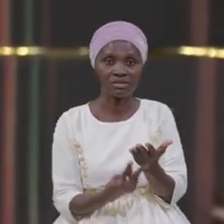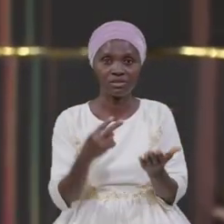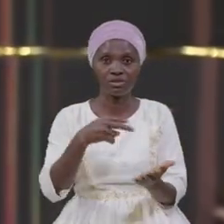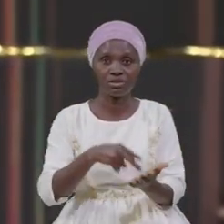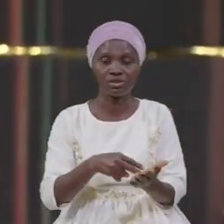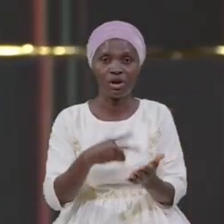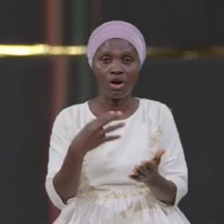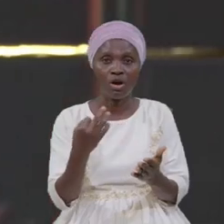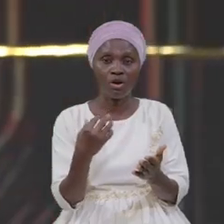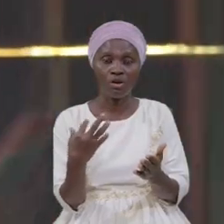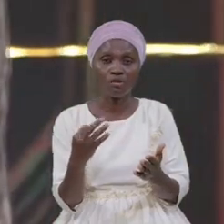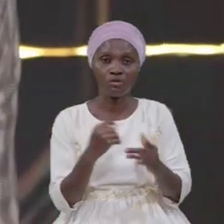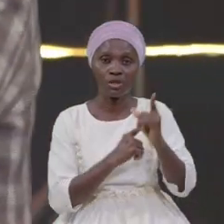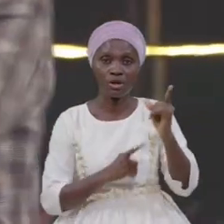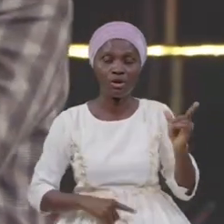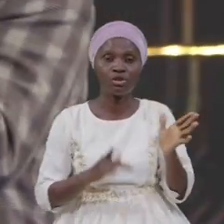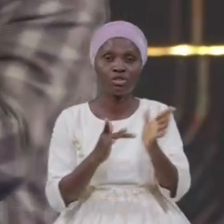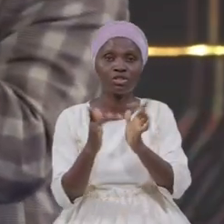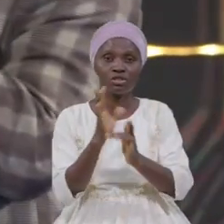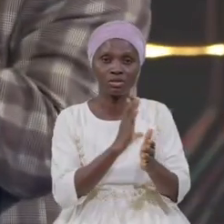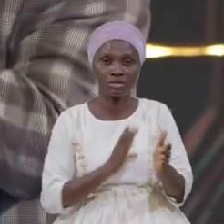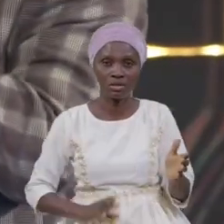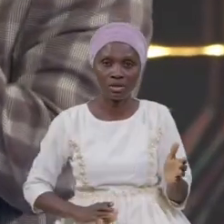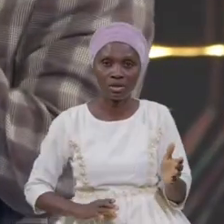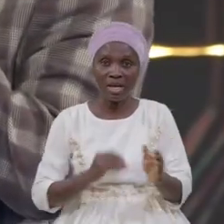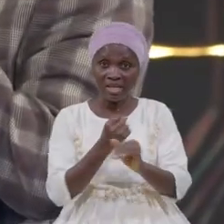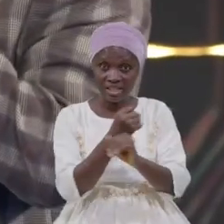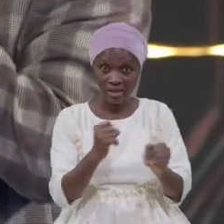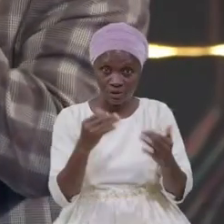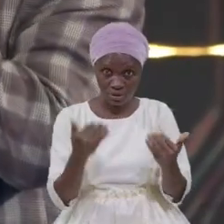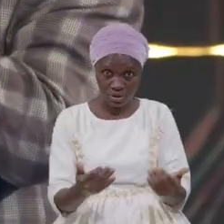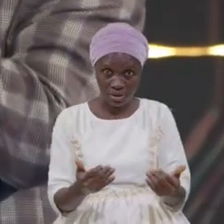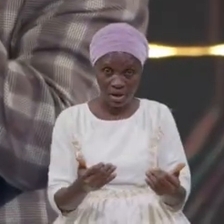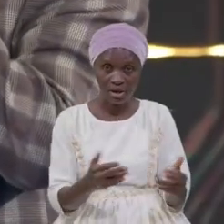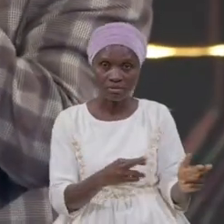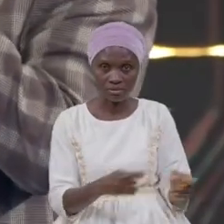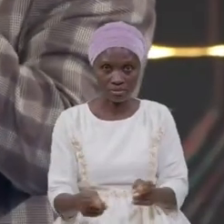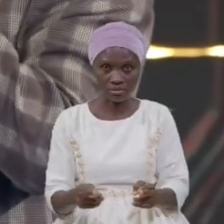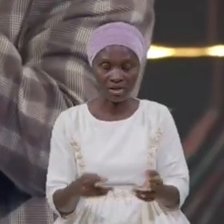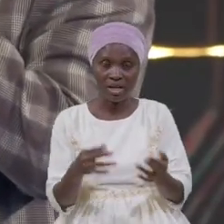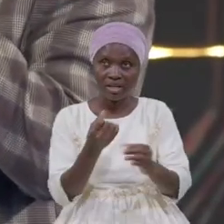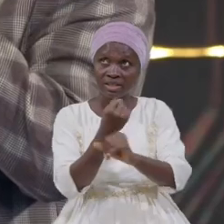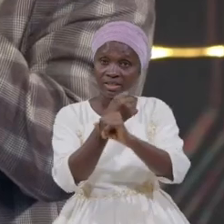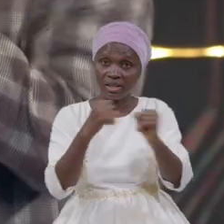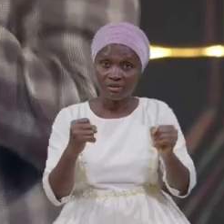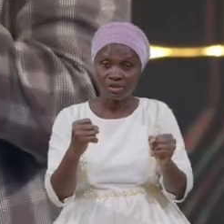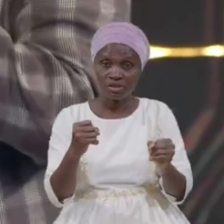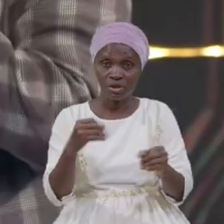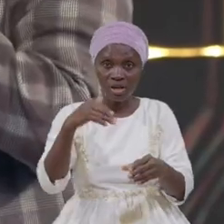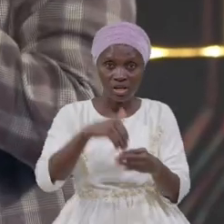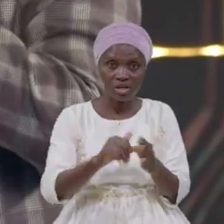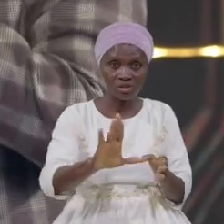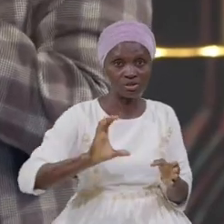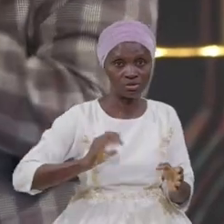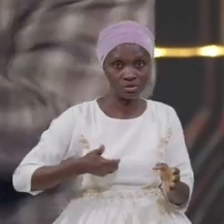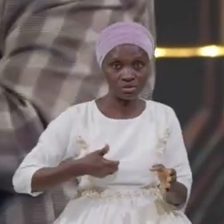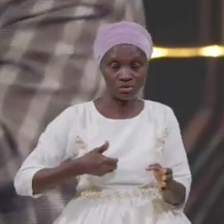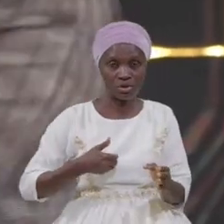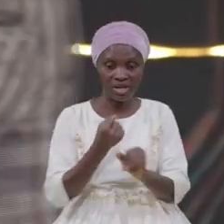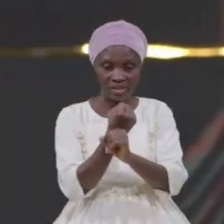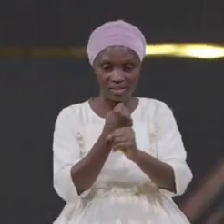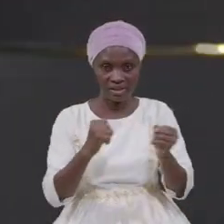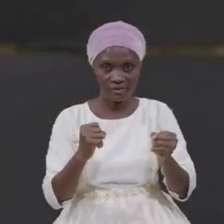Seigneur Jésus-Christ, le salut est maintenant disponible. Le salut dans votre âme, le salut dans